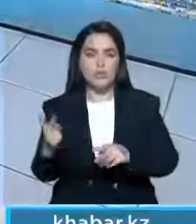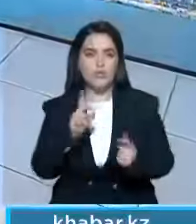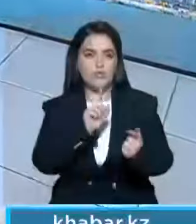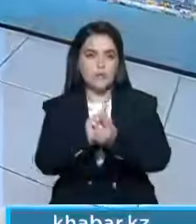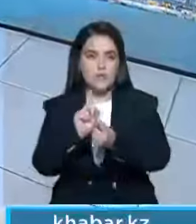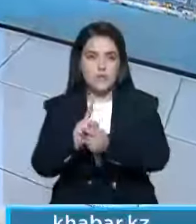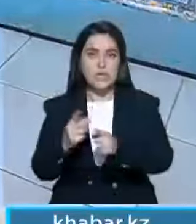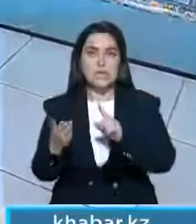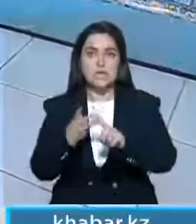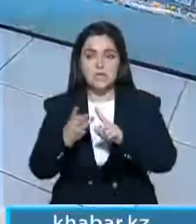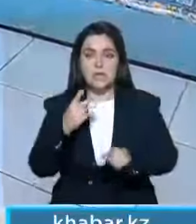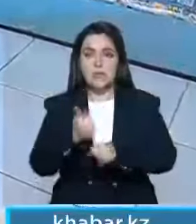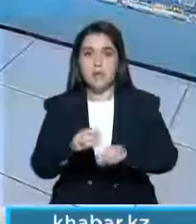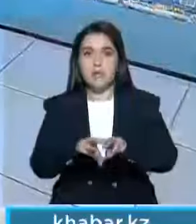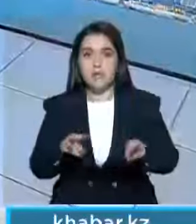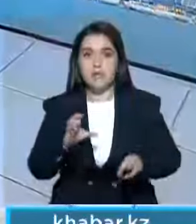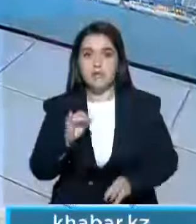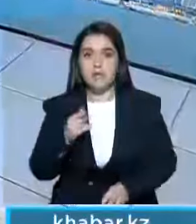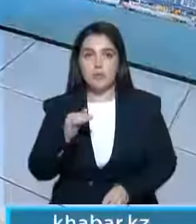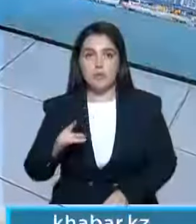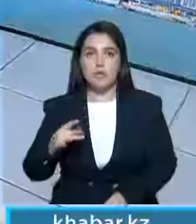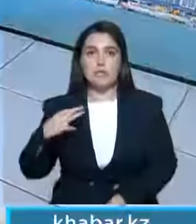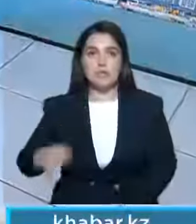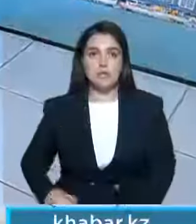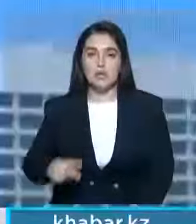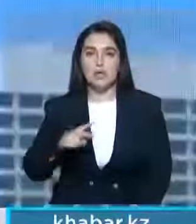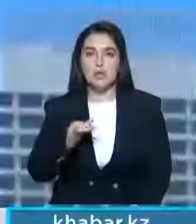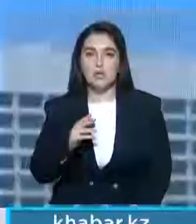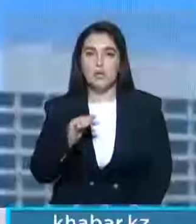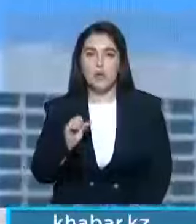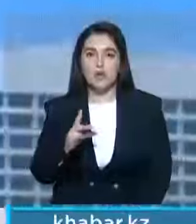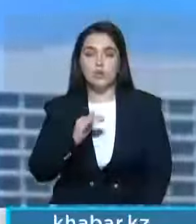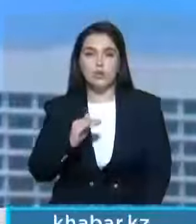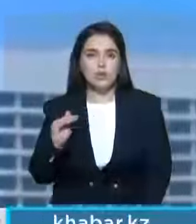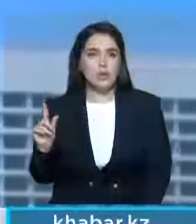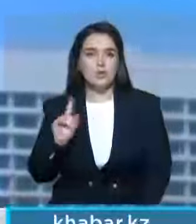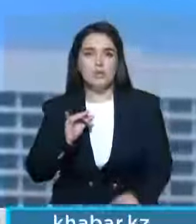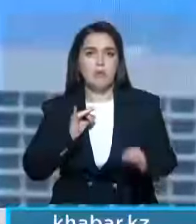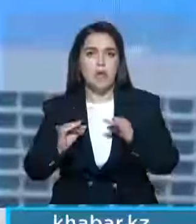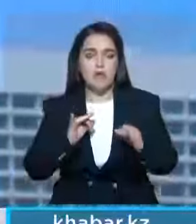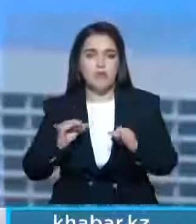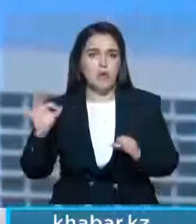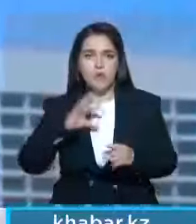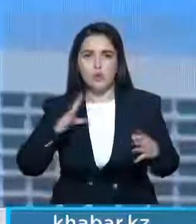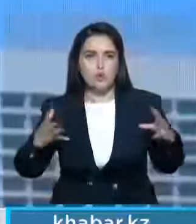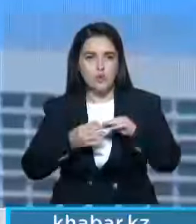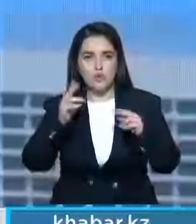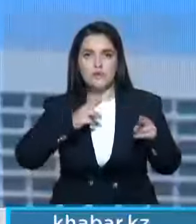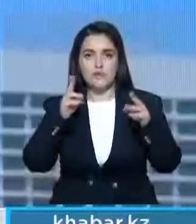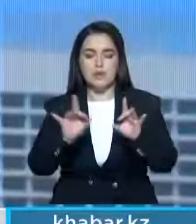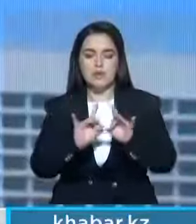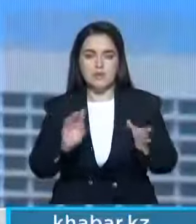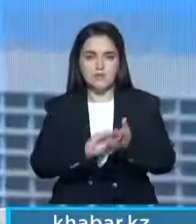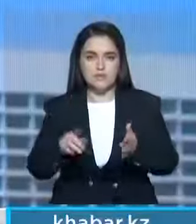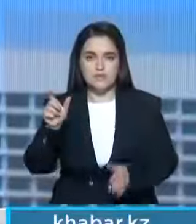числе с третьим премьер-министром Сингапура, сыном Ли Куан Ю. О чем говорили собеседники и в целом об итогах госвизита расскажет